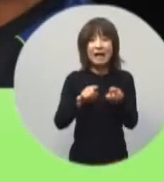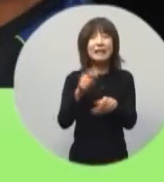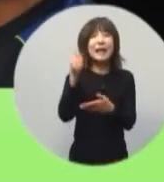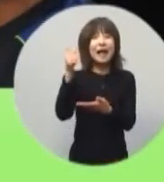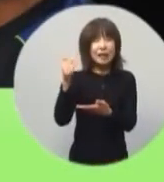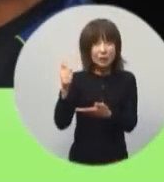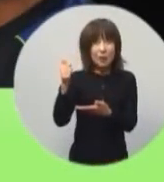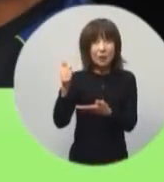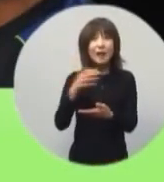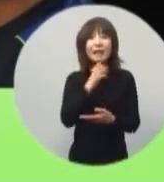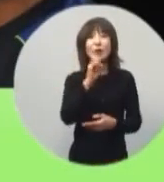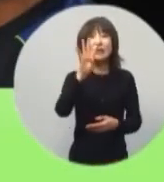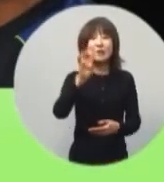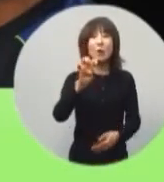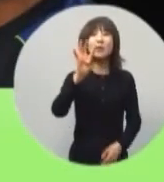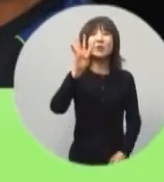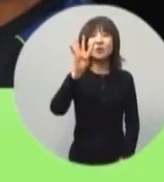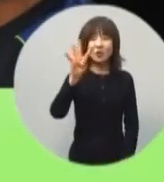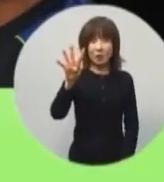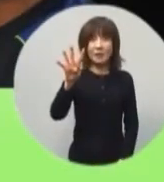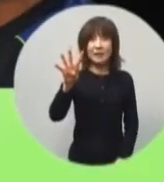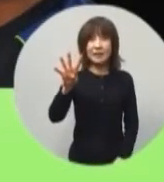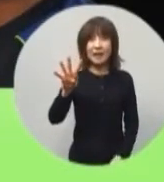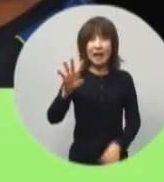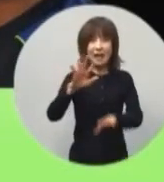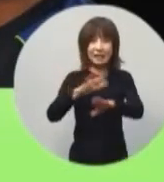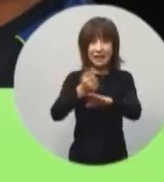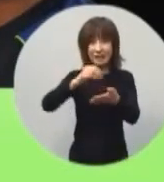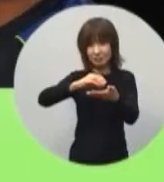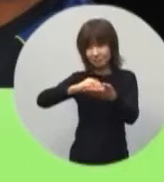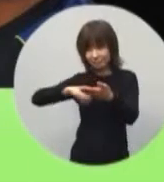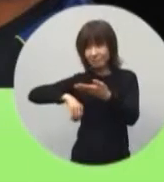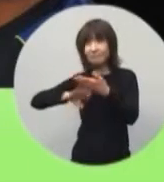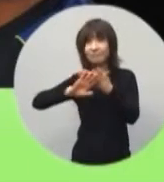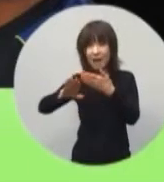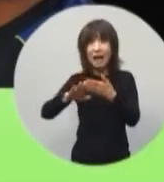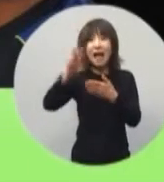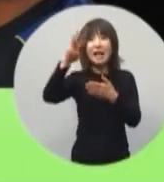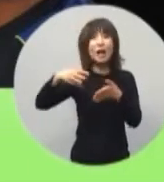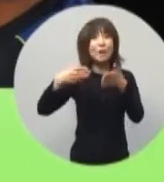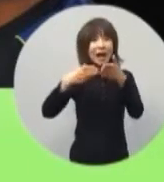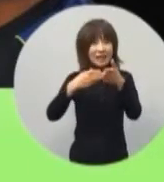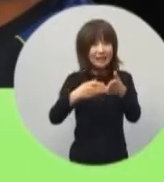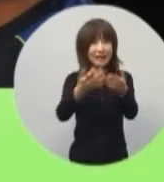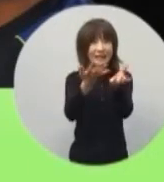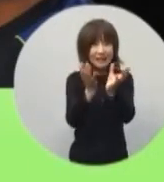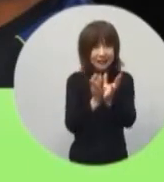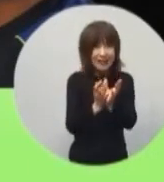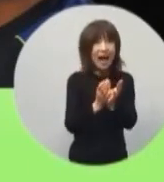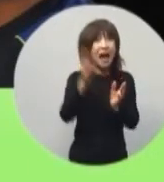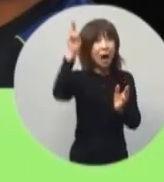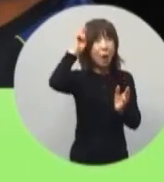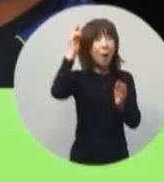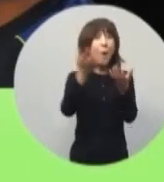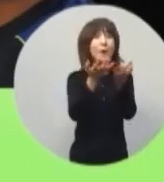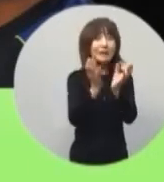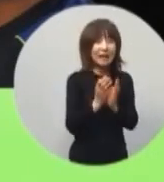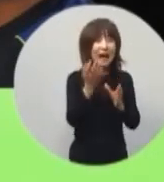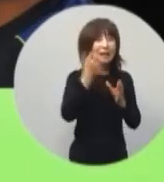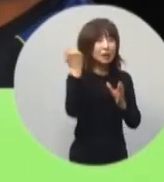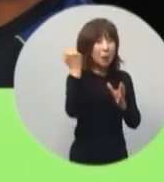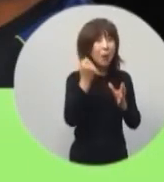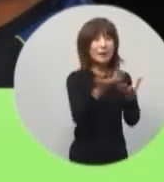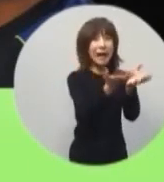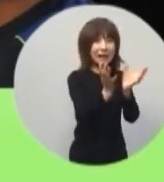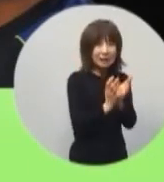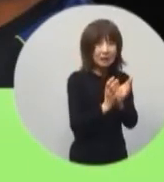は44歳、現役引退後は川崎フロンターレやセレッソ大阪、湘南ベルマーレ